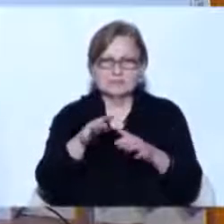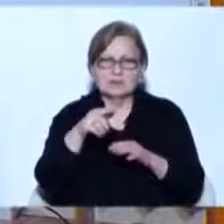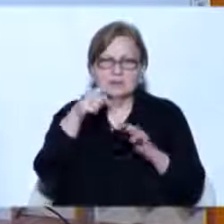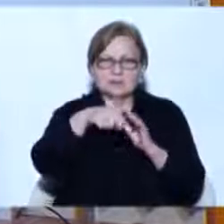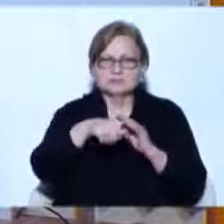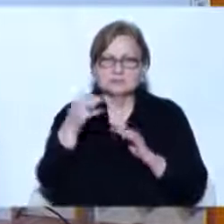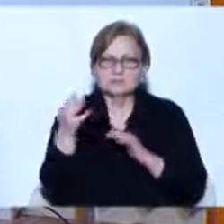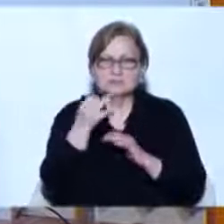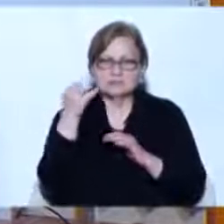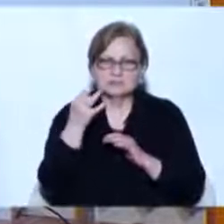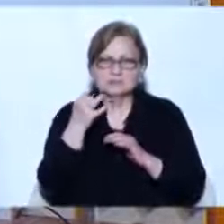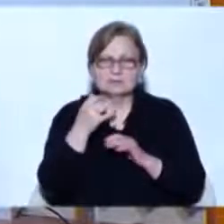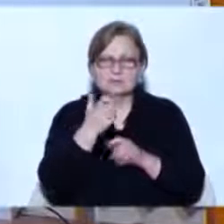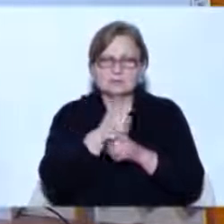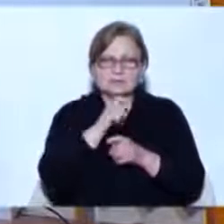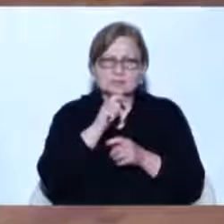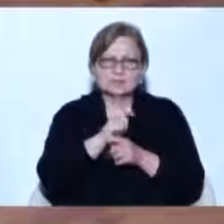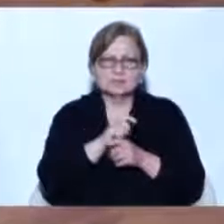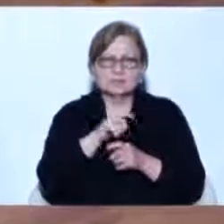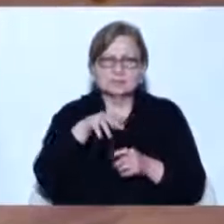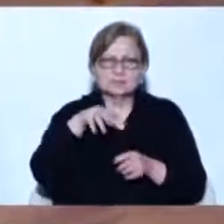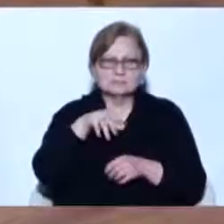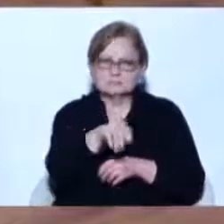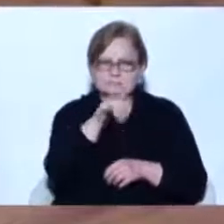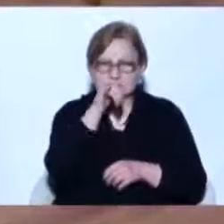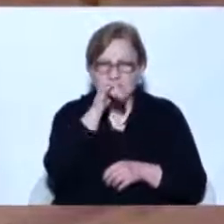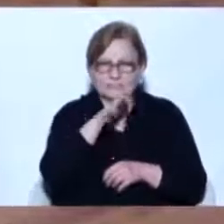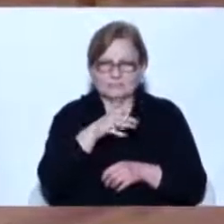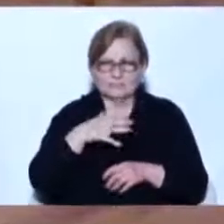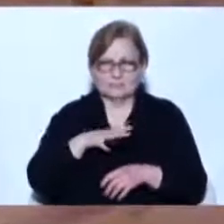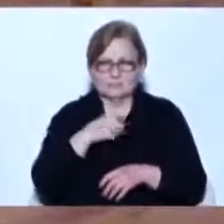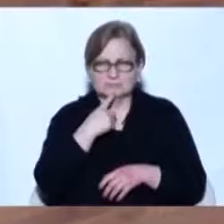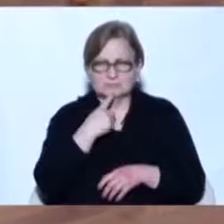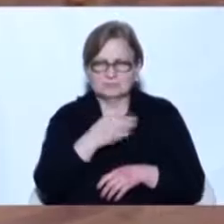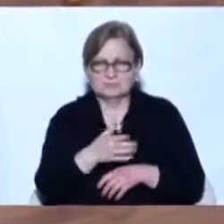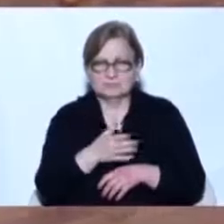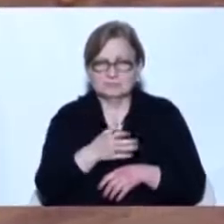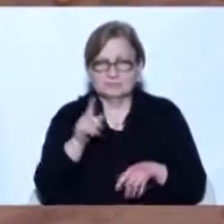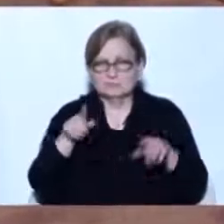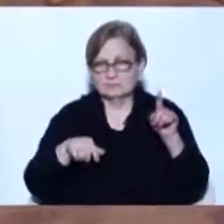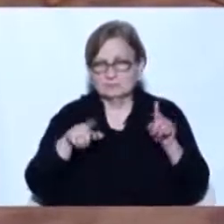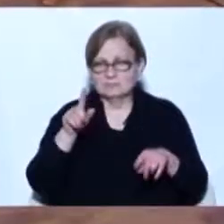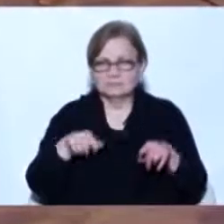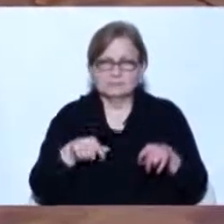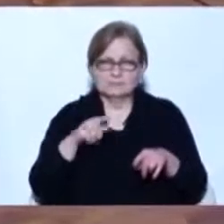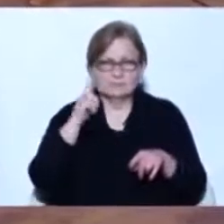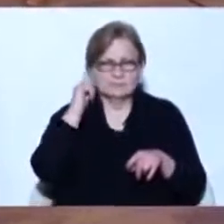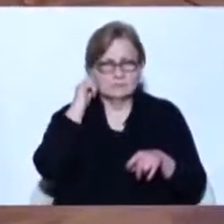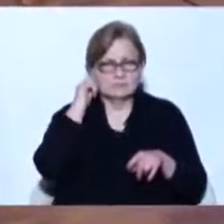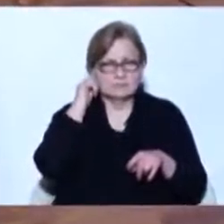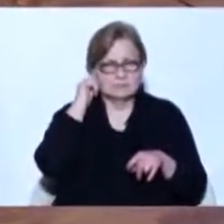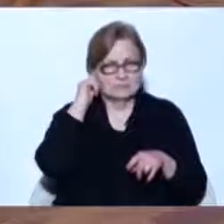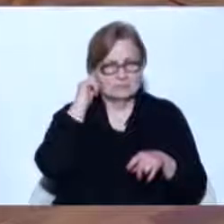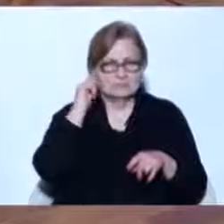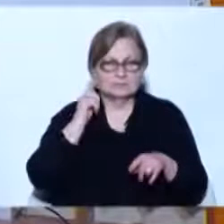ღრმა, ამოუწურავია მშობლიური ენა. და თითქოს ზოგჯერ, როგორც ზღვაში